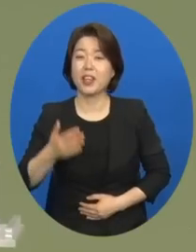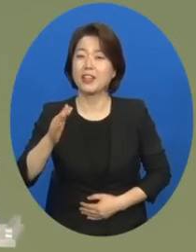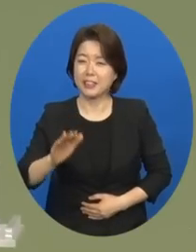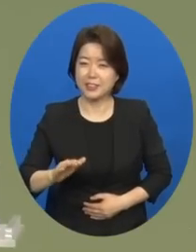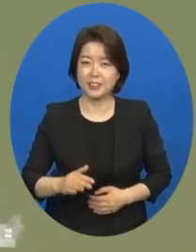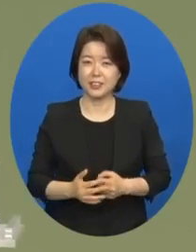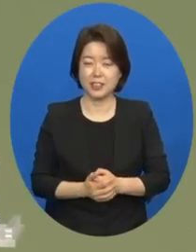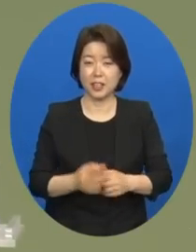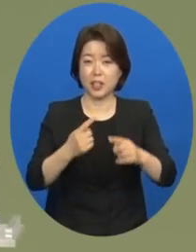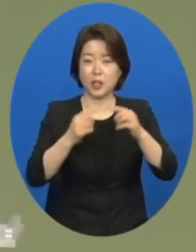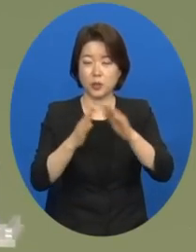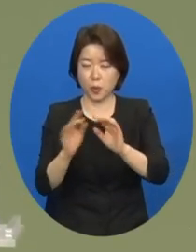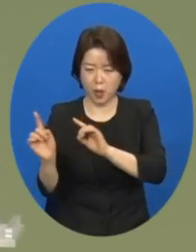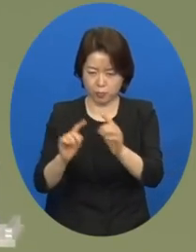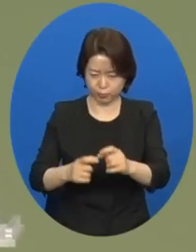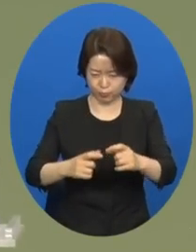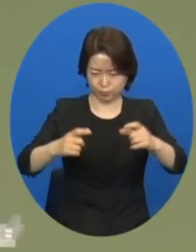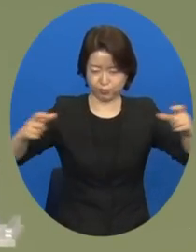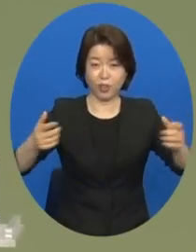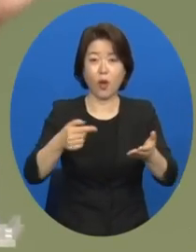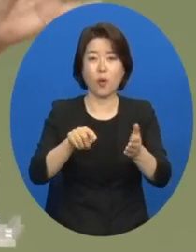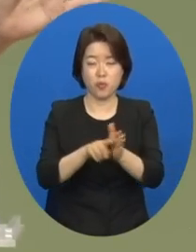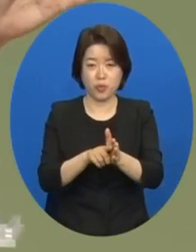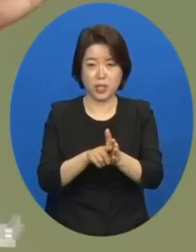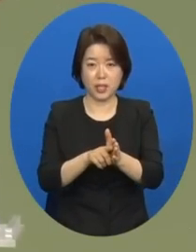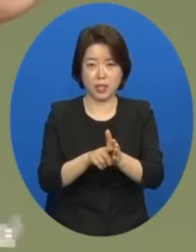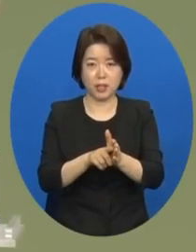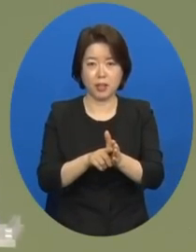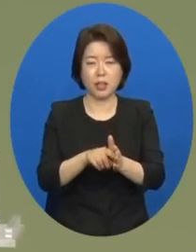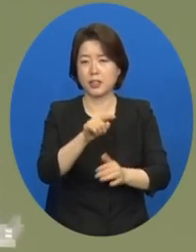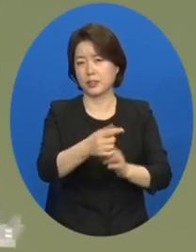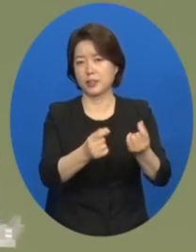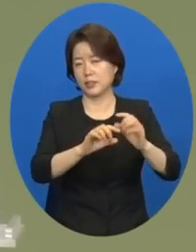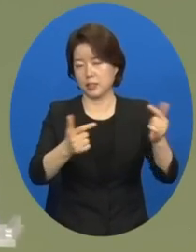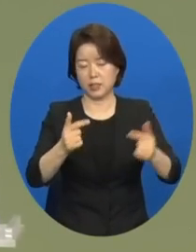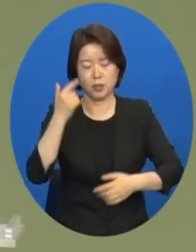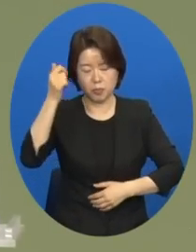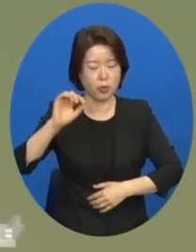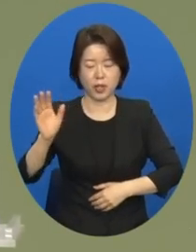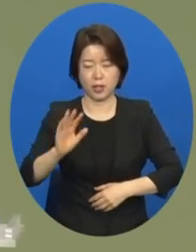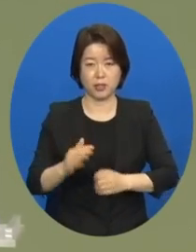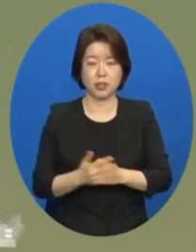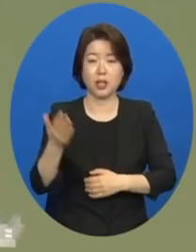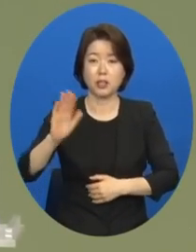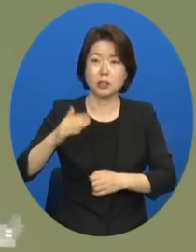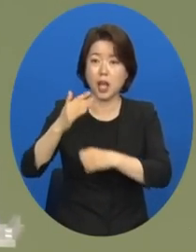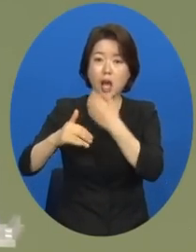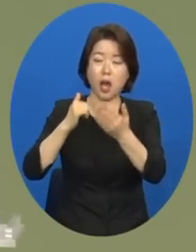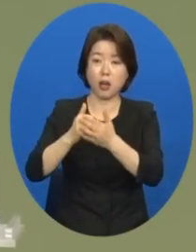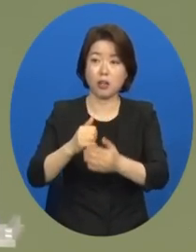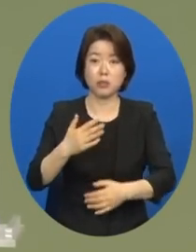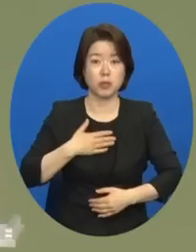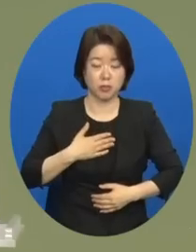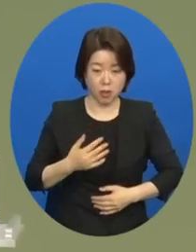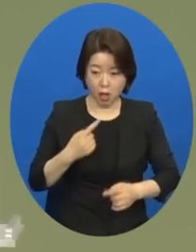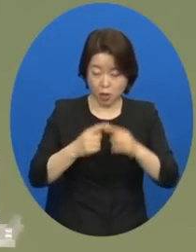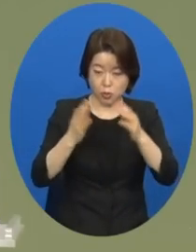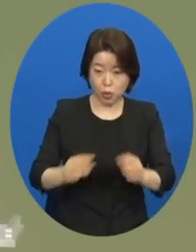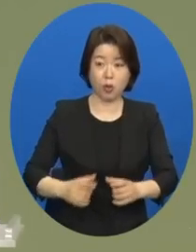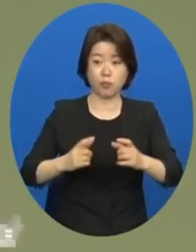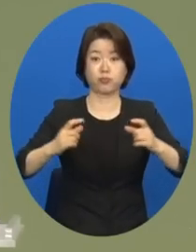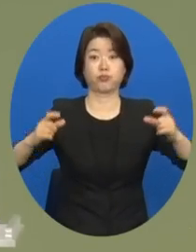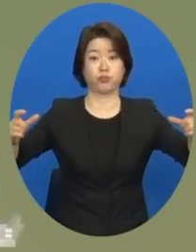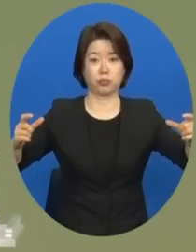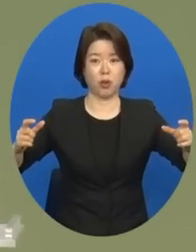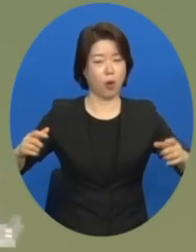그런데 교회 부흥을 위해서 그러지 않았어요 목회하지 않았어요 근데 하나님이 교회를 붕괴하셨어요 상상치도